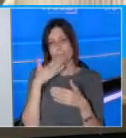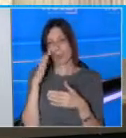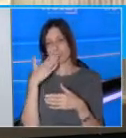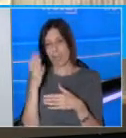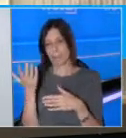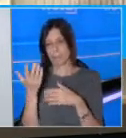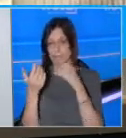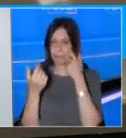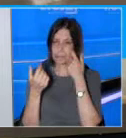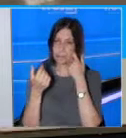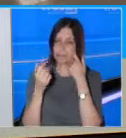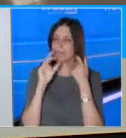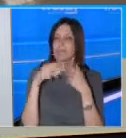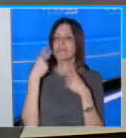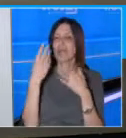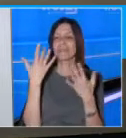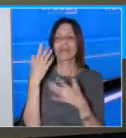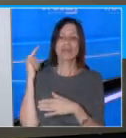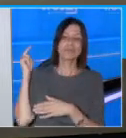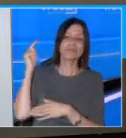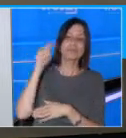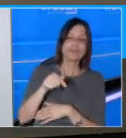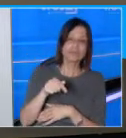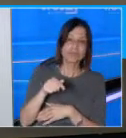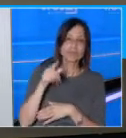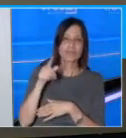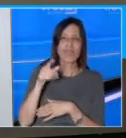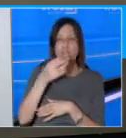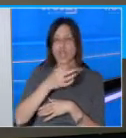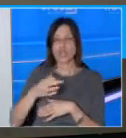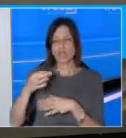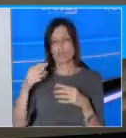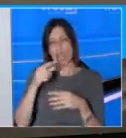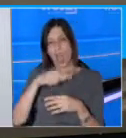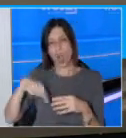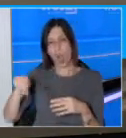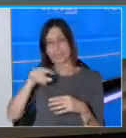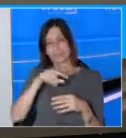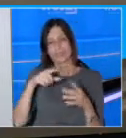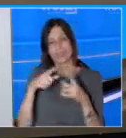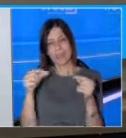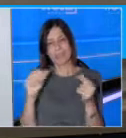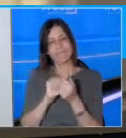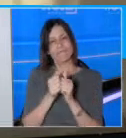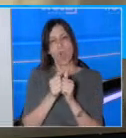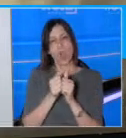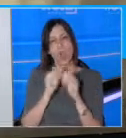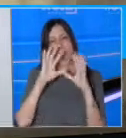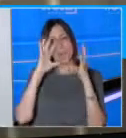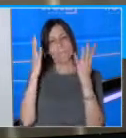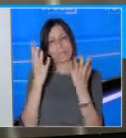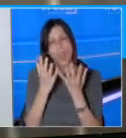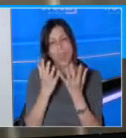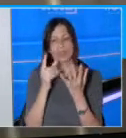בירושלים. מה יקרה כשרקטה תורה לעבר יישובי העוטף, או בלון תבערה יעביר שדה